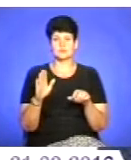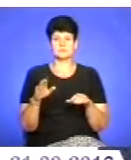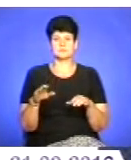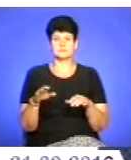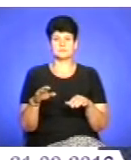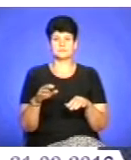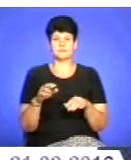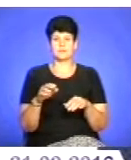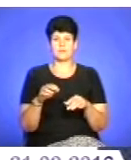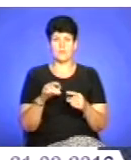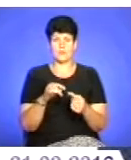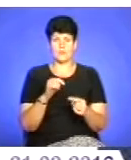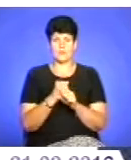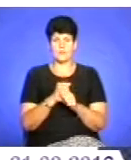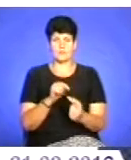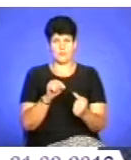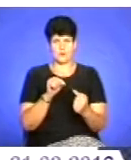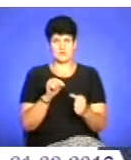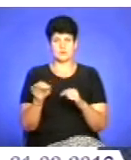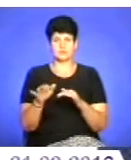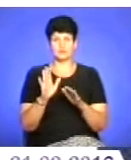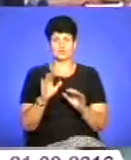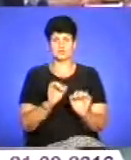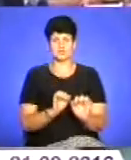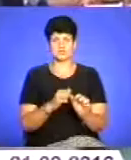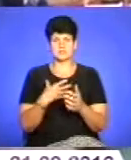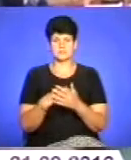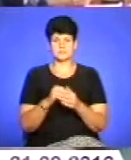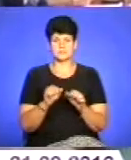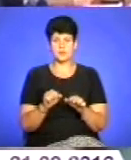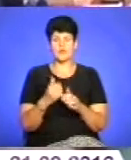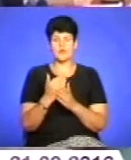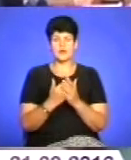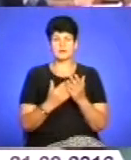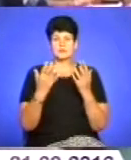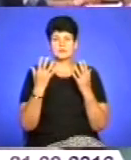до протестних акцій, будемо захищати свої права. У порядку денному